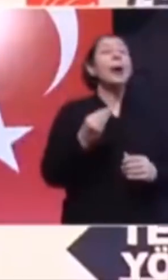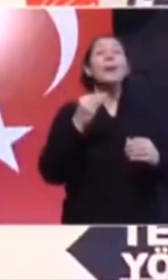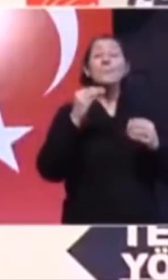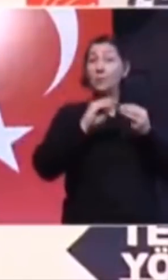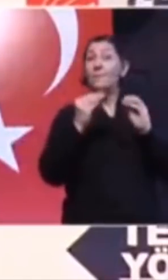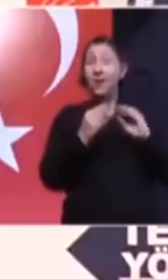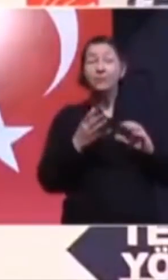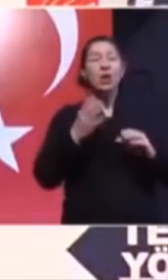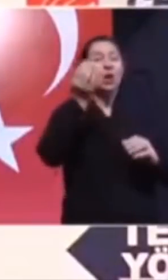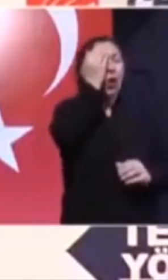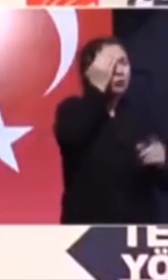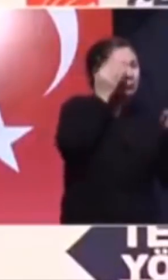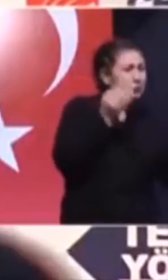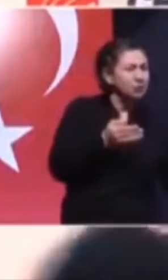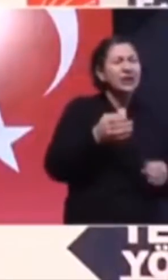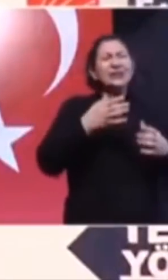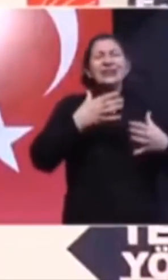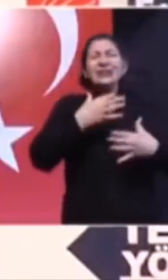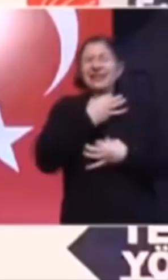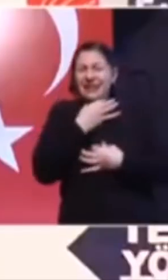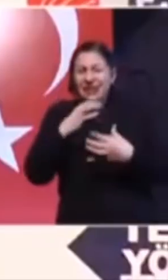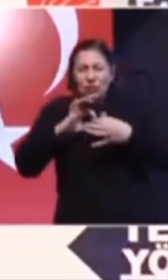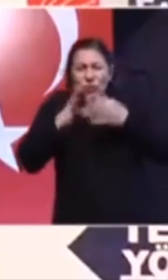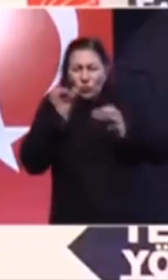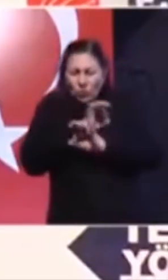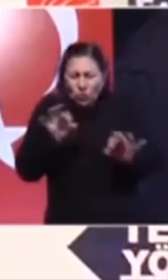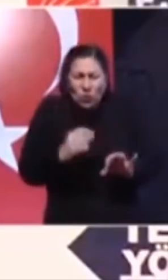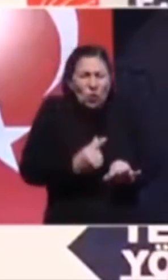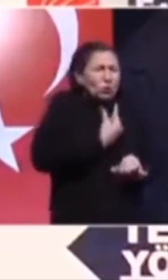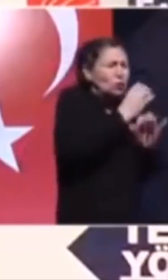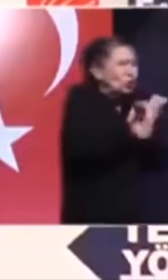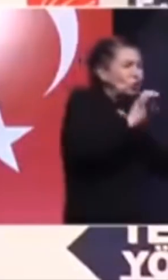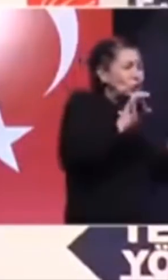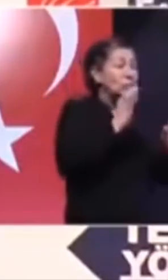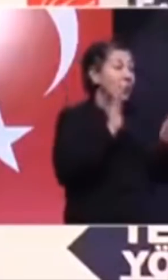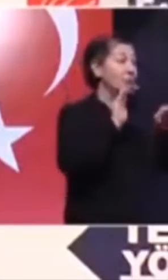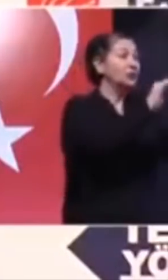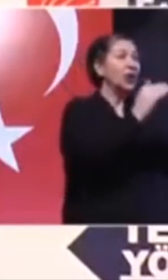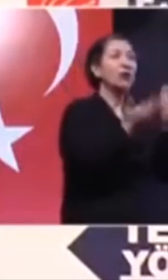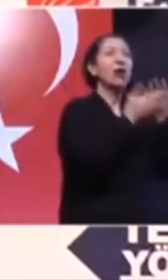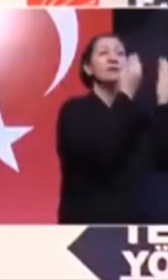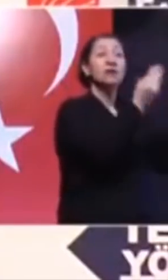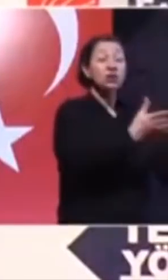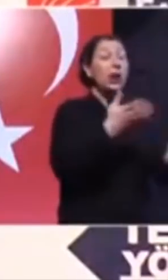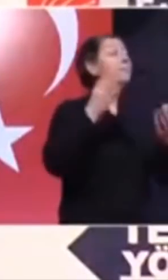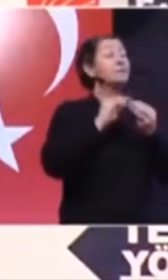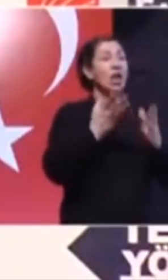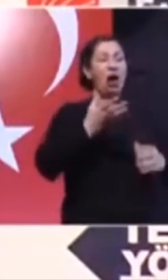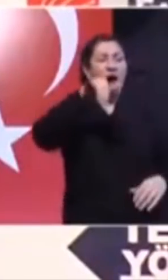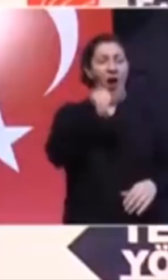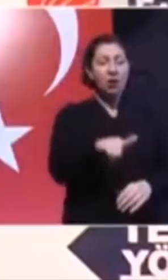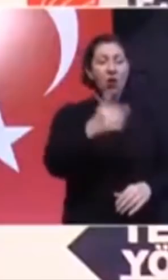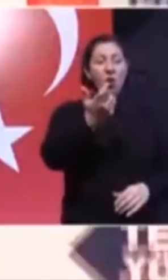mesele yoksulun, çaresizin, umutsuzun dermanı olunca, mesele hak,